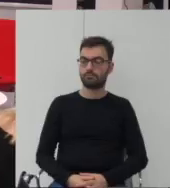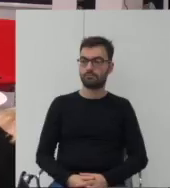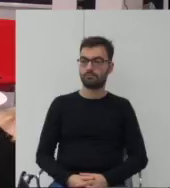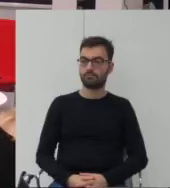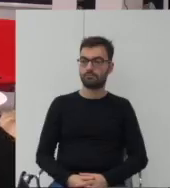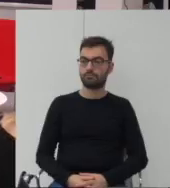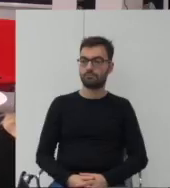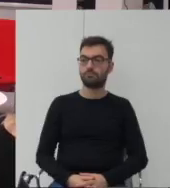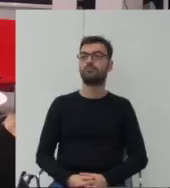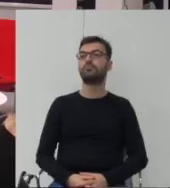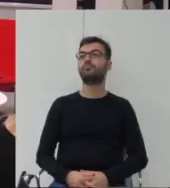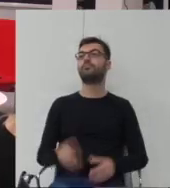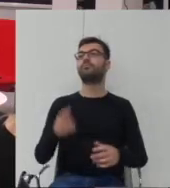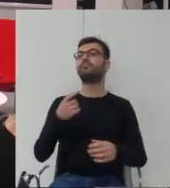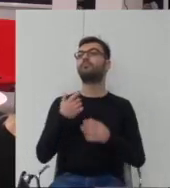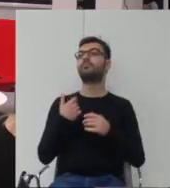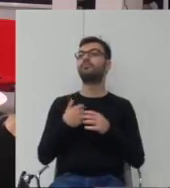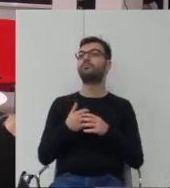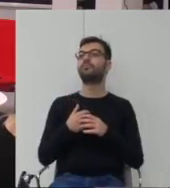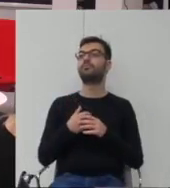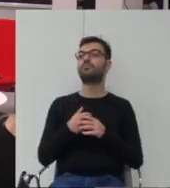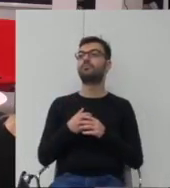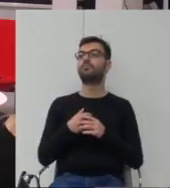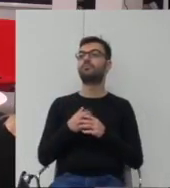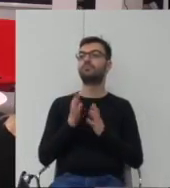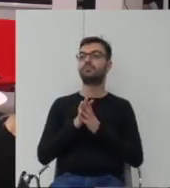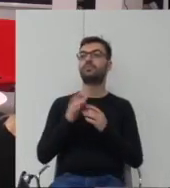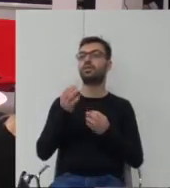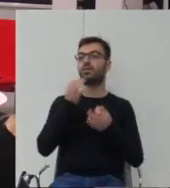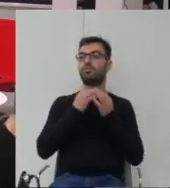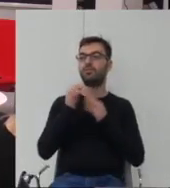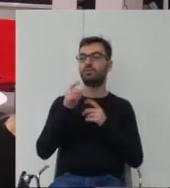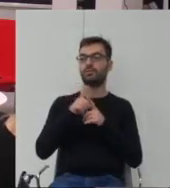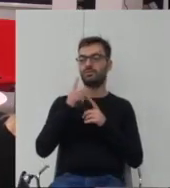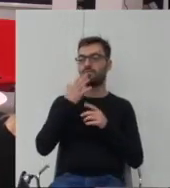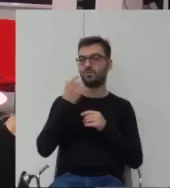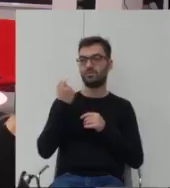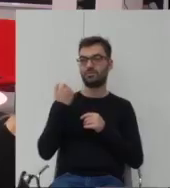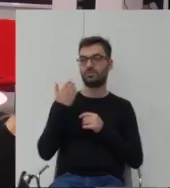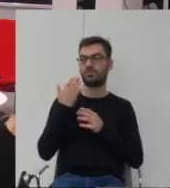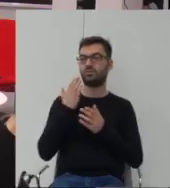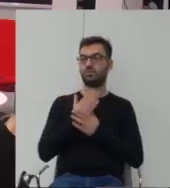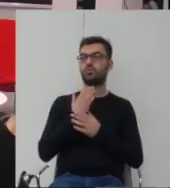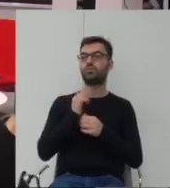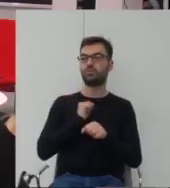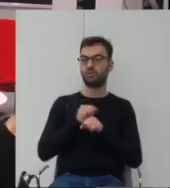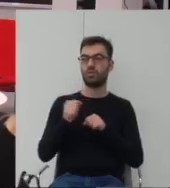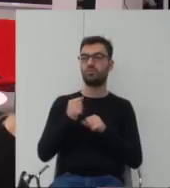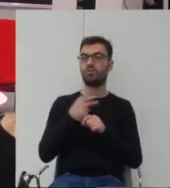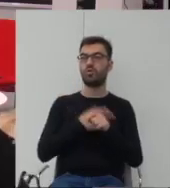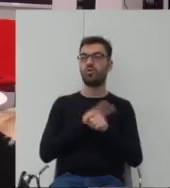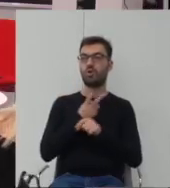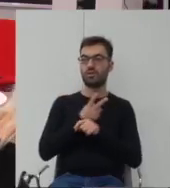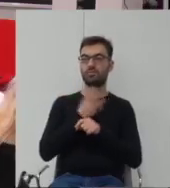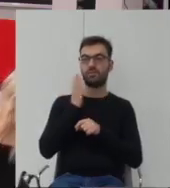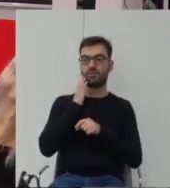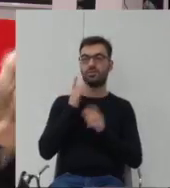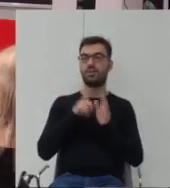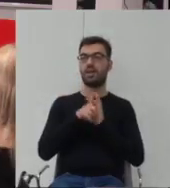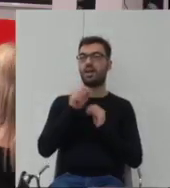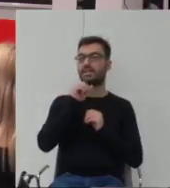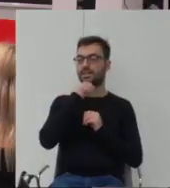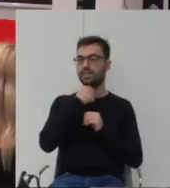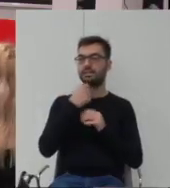Prezes Warszawa, bardzo proszę o powiedzenie to, co Pan przed chwilą powiedział, że już są dostępne mieszkania